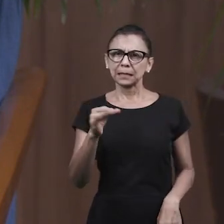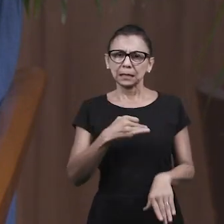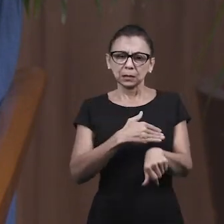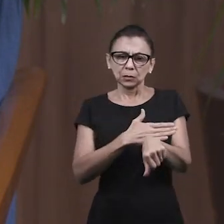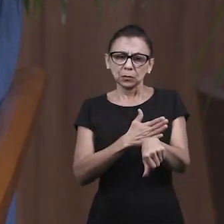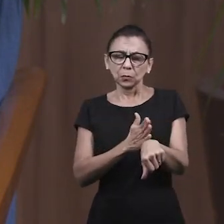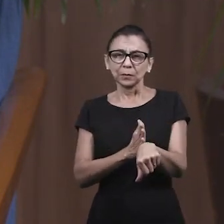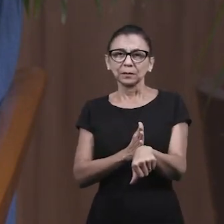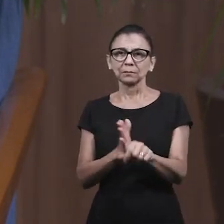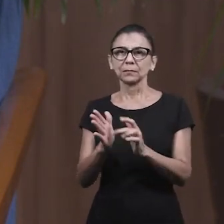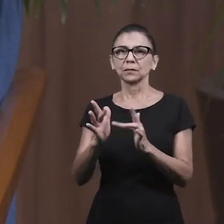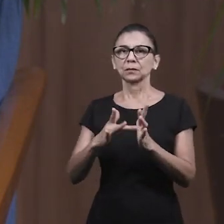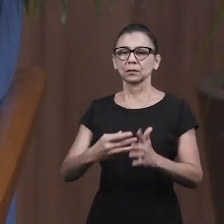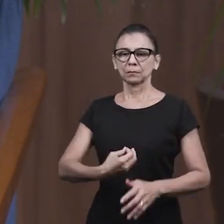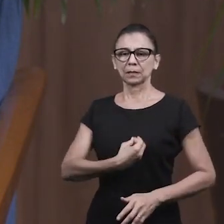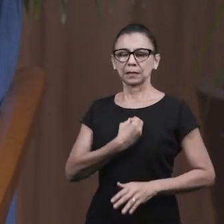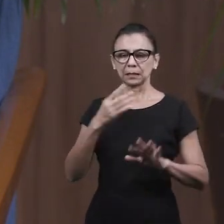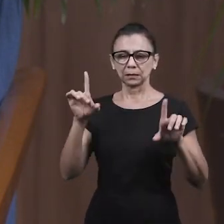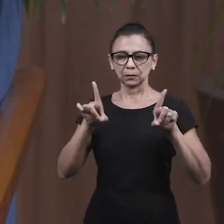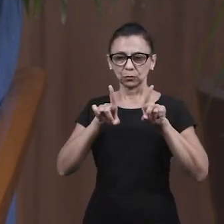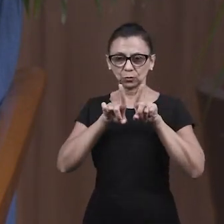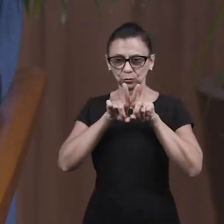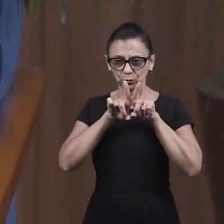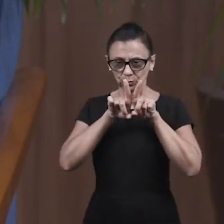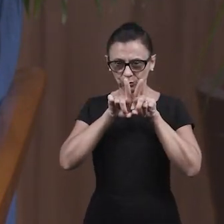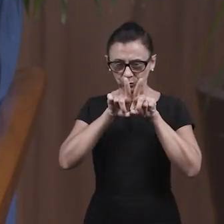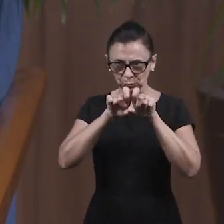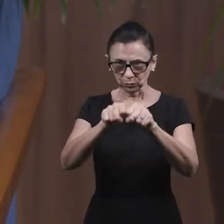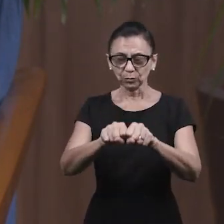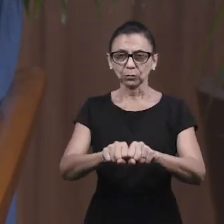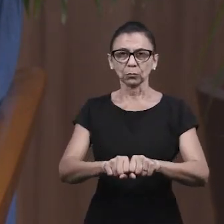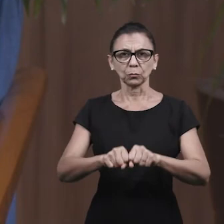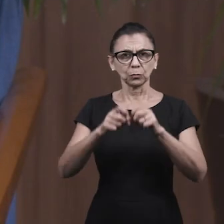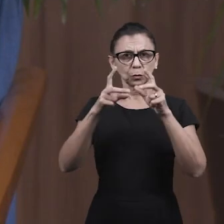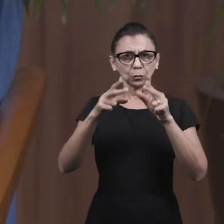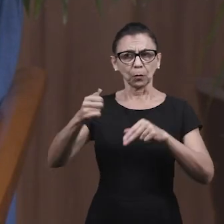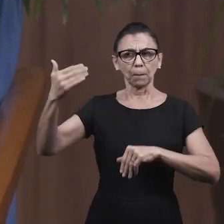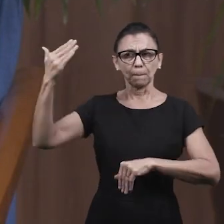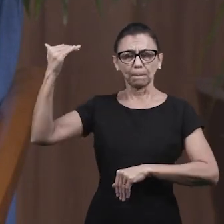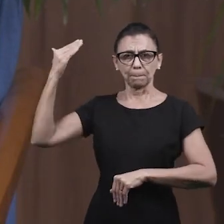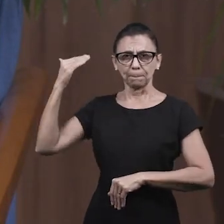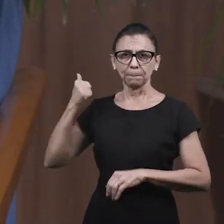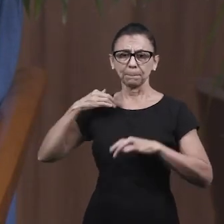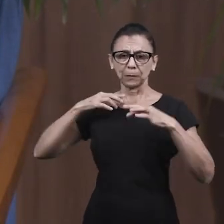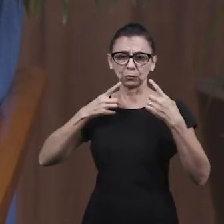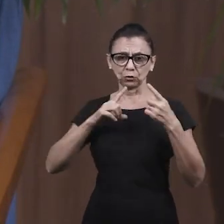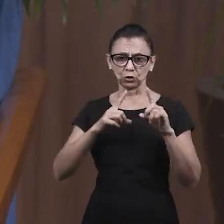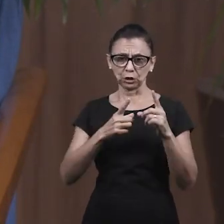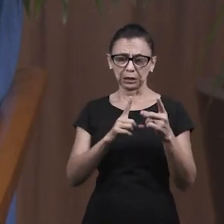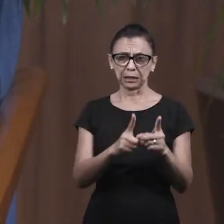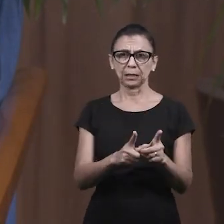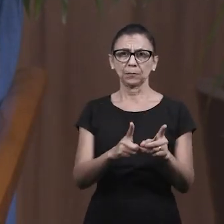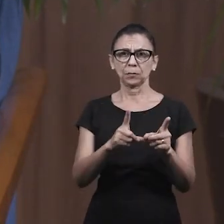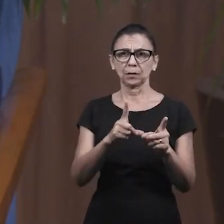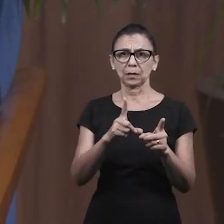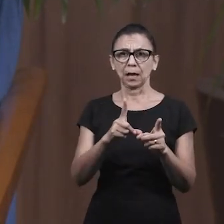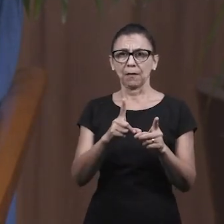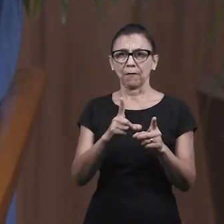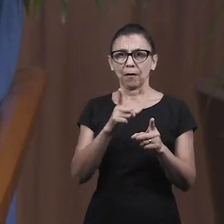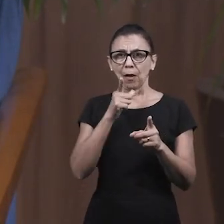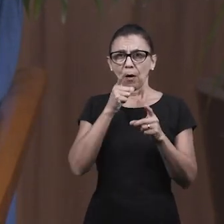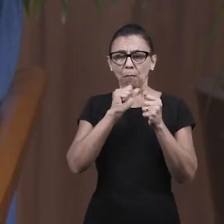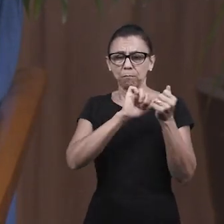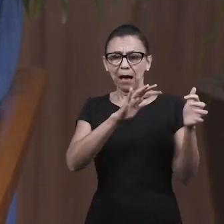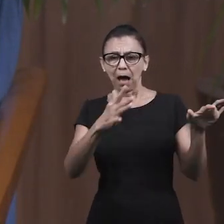dans chacun de ces moments, le Seigneur Jésus a été présent. Ainsi comme quand les disciples traversaient la mer, il y a eu une